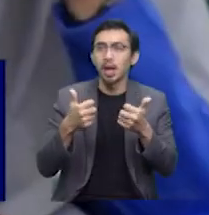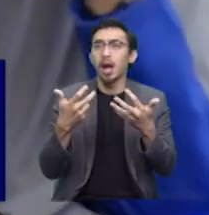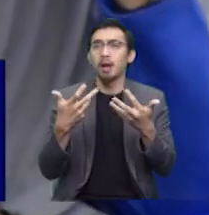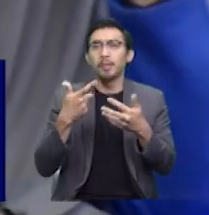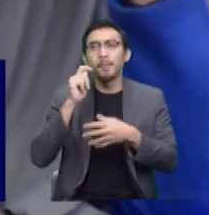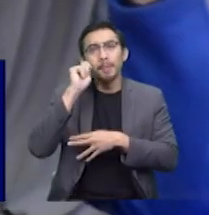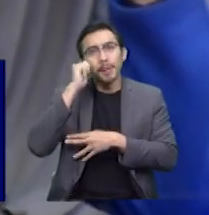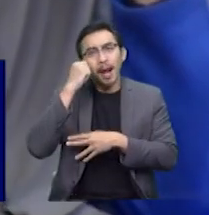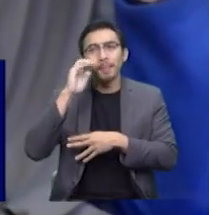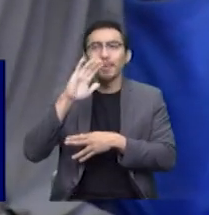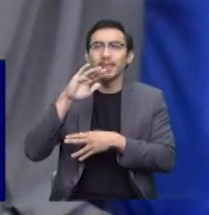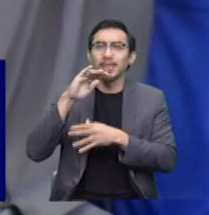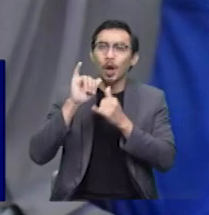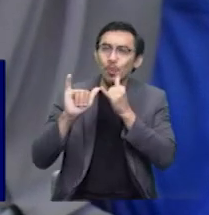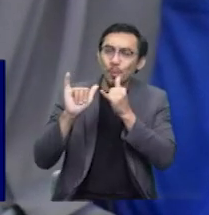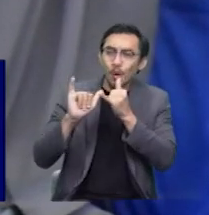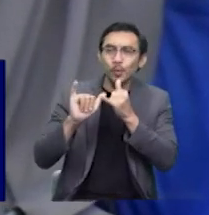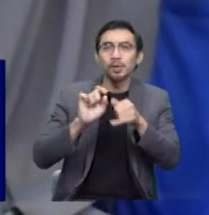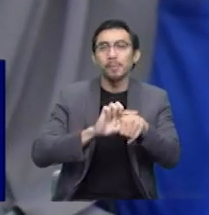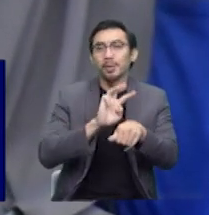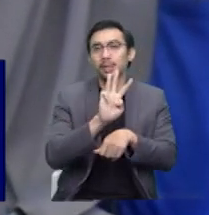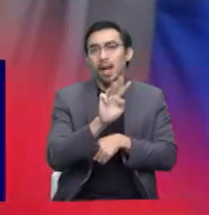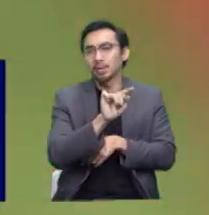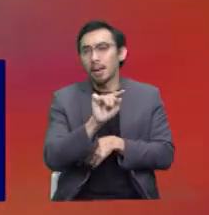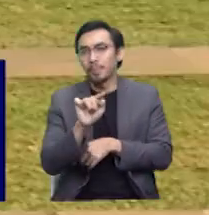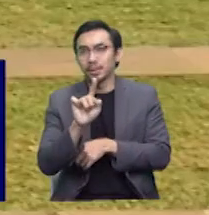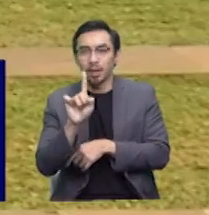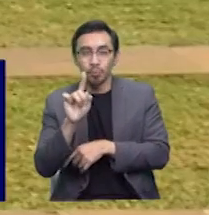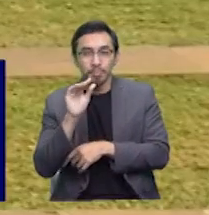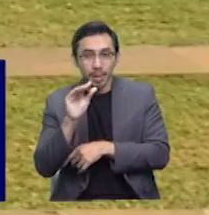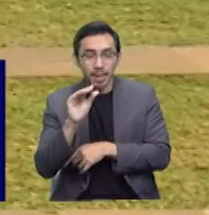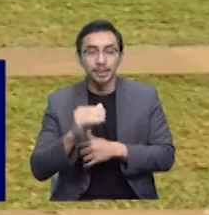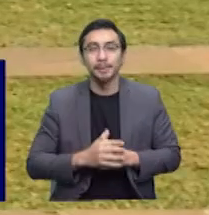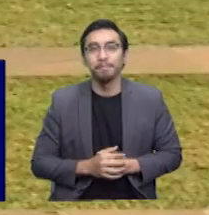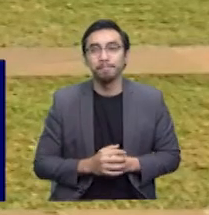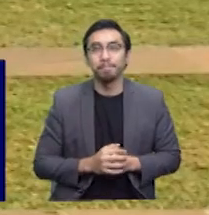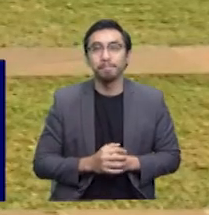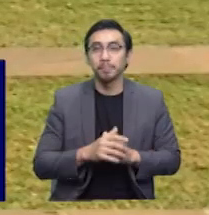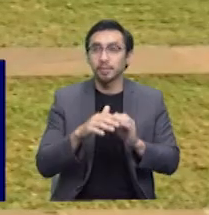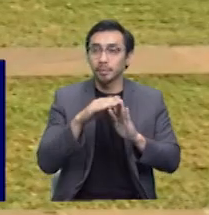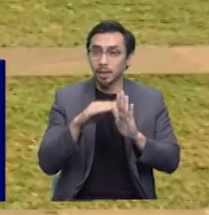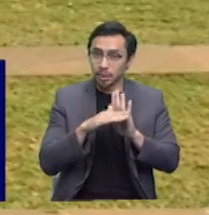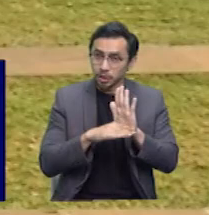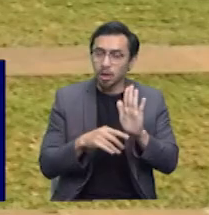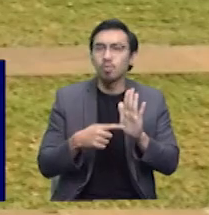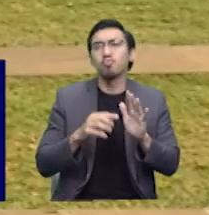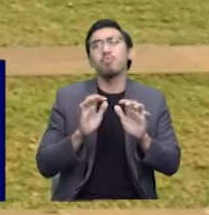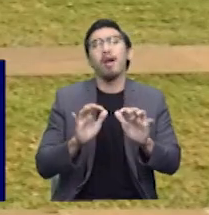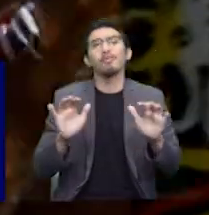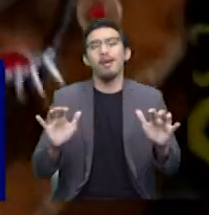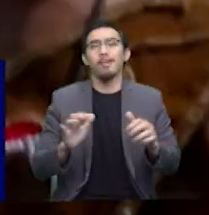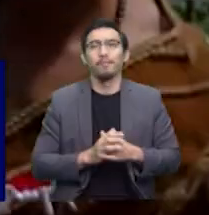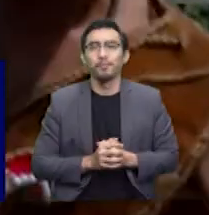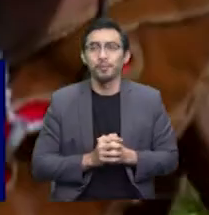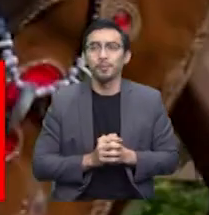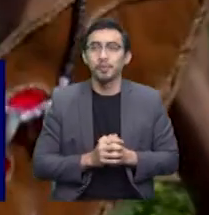pukul 1 dini hari nanti. Dalam 12 jam tersebut, sejumlah acara akan digelar, salah satunya Dancing Fountain atau Korea Air